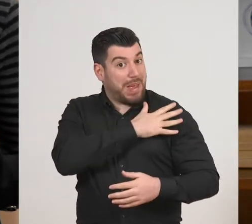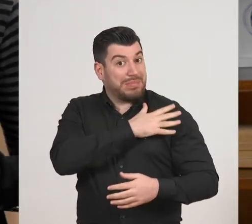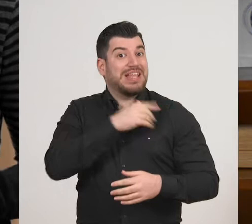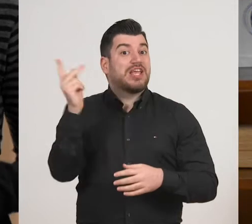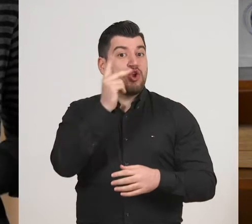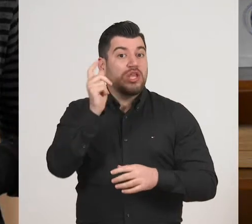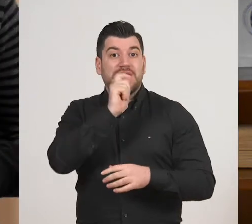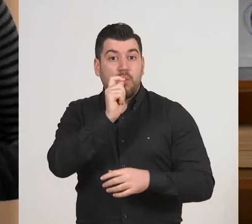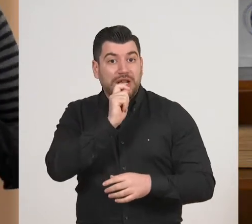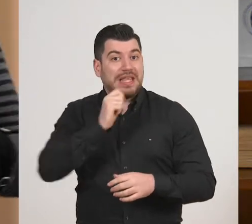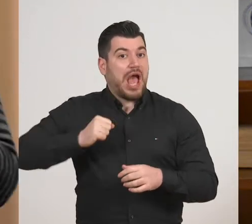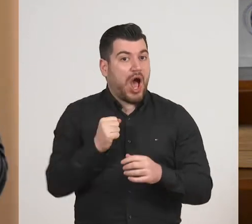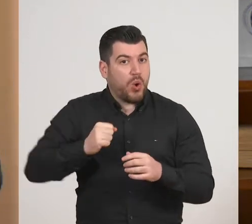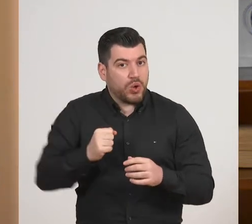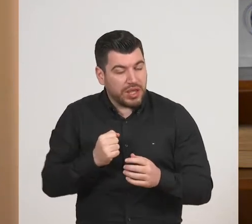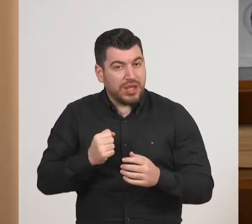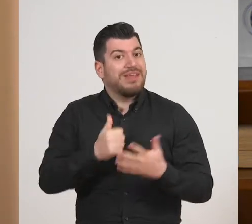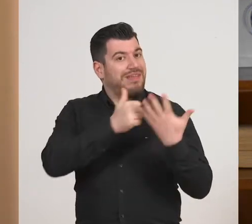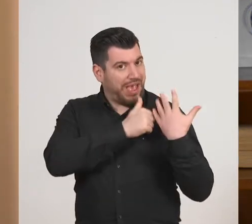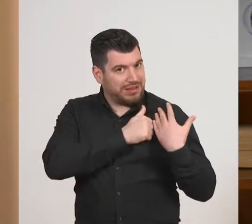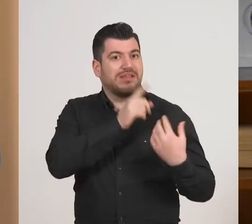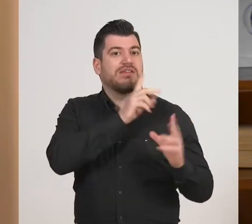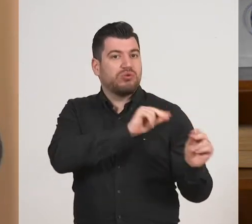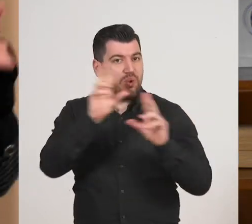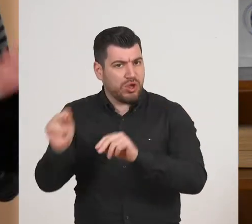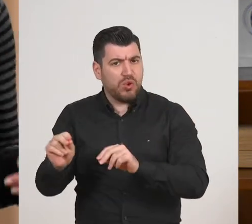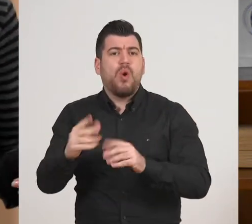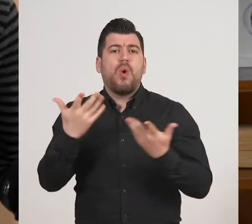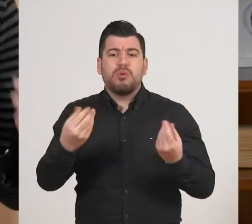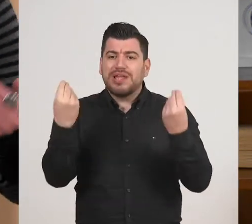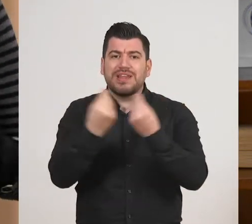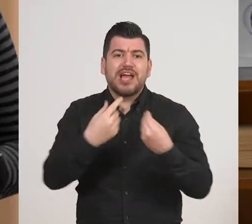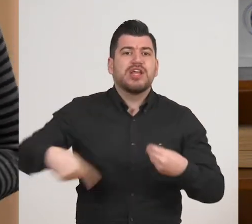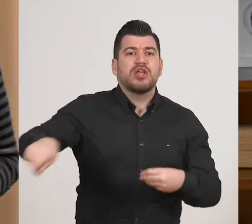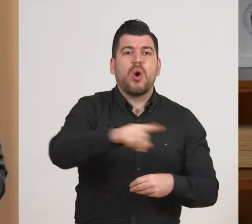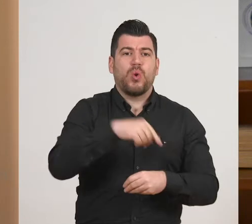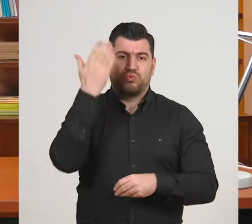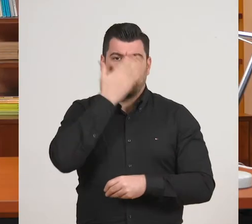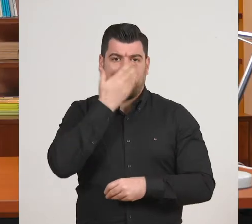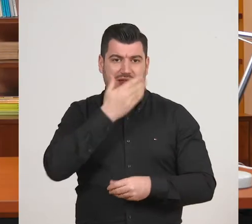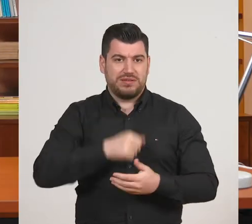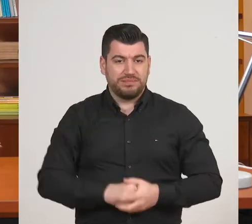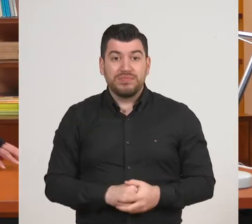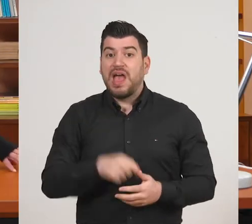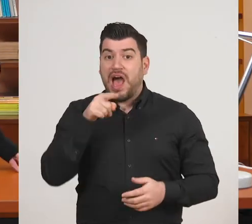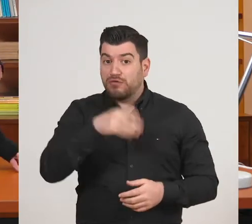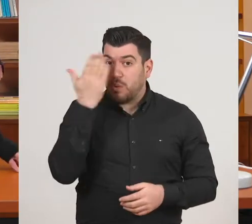της 6ης. Άρα αφορά όλους και όχι μόνο ως μάθημα, αλλά και για τη ζωή μας. Πάμε να το